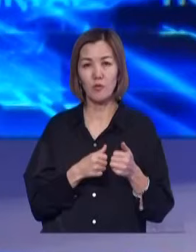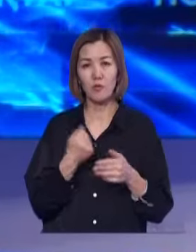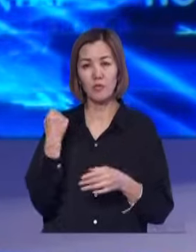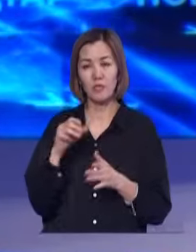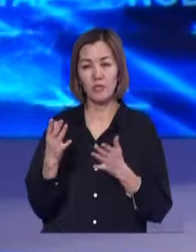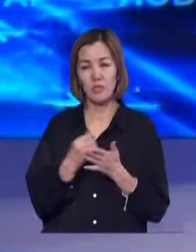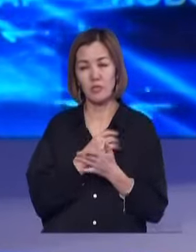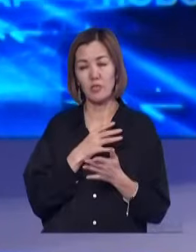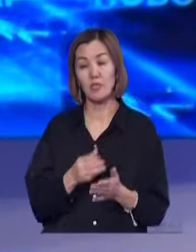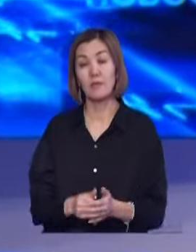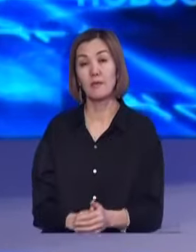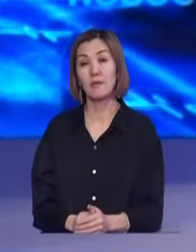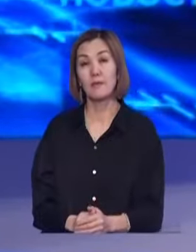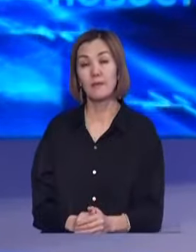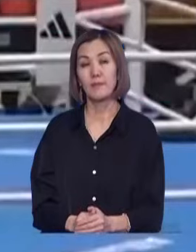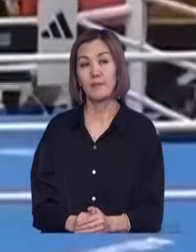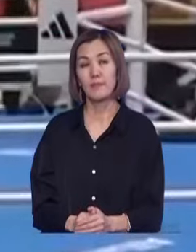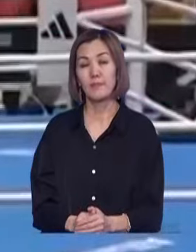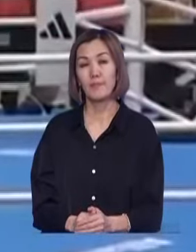кезекті жеңістеріне жетіп жатыр.